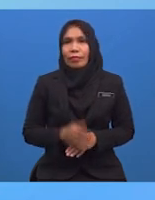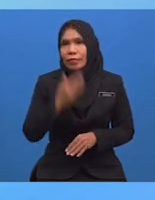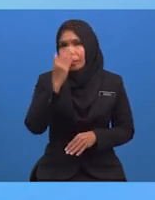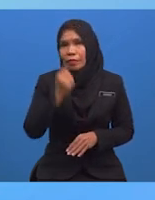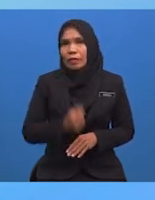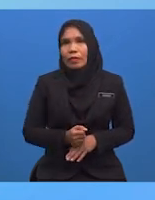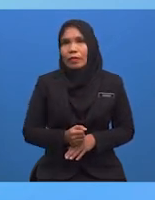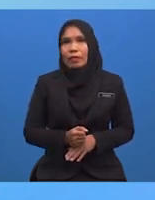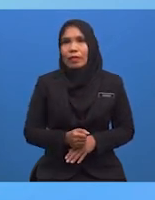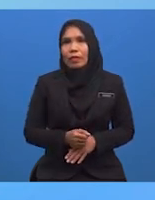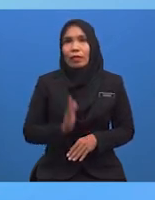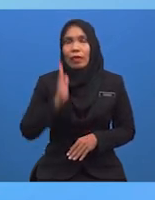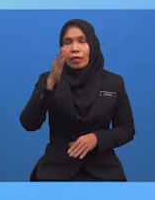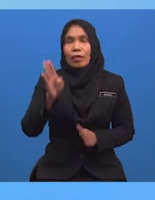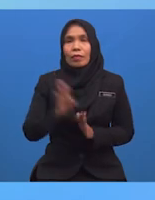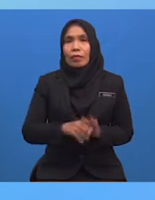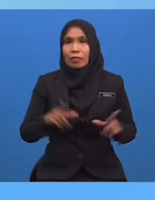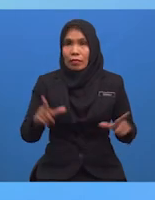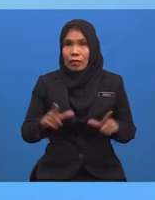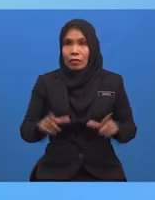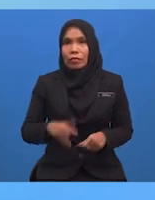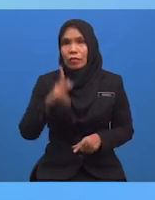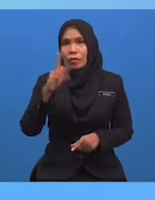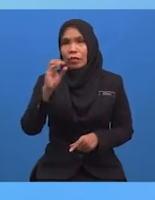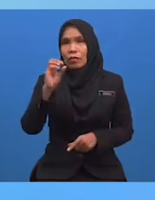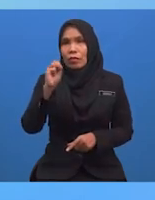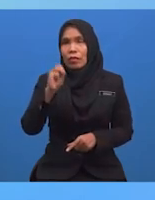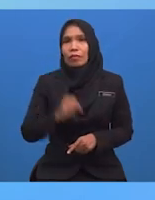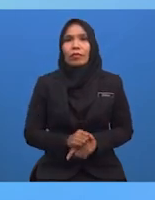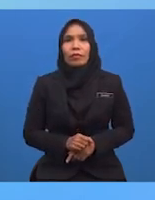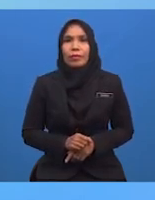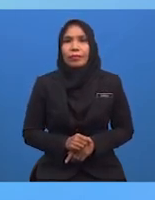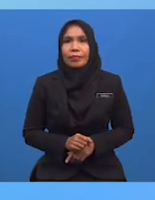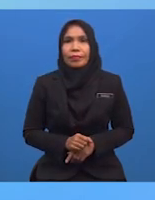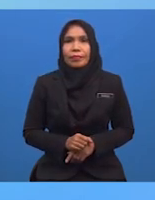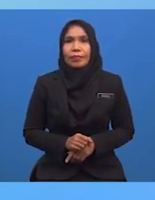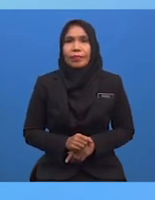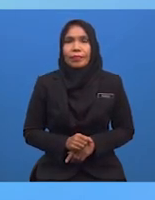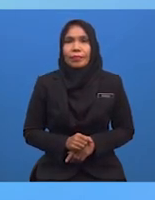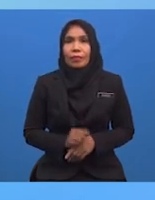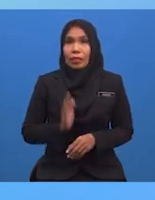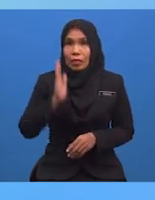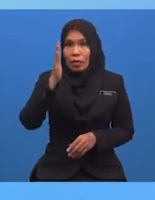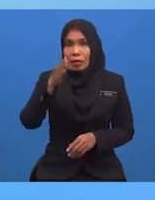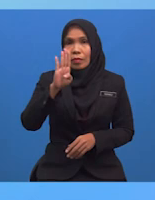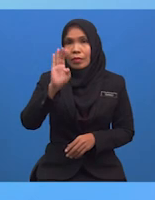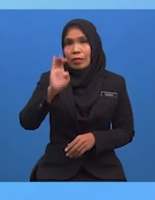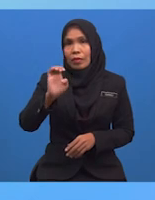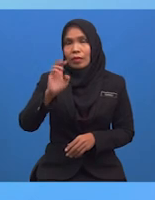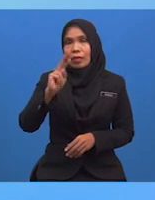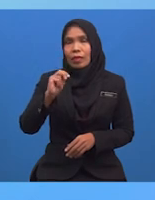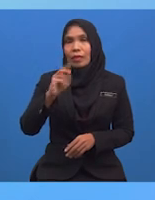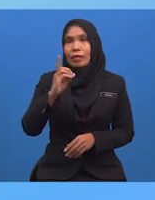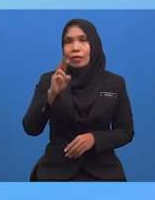pengeluaran. Kawalan kenaikan kos pengeluaran akan membendung inflasi tolakkan kos, inflasi